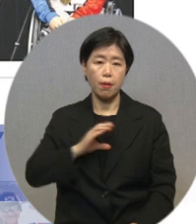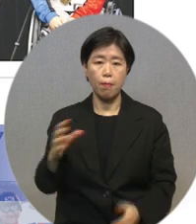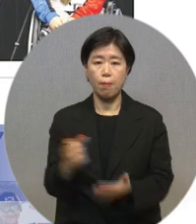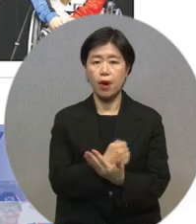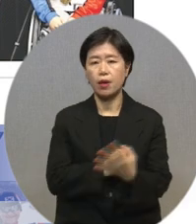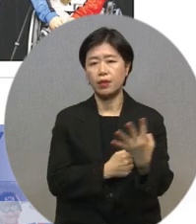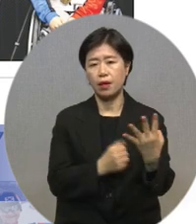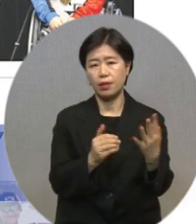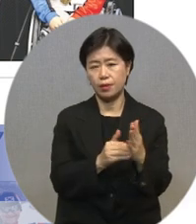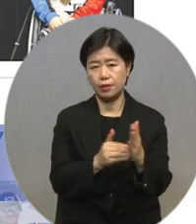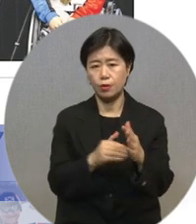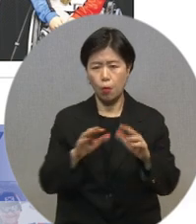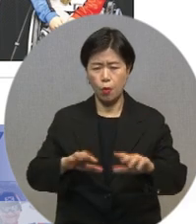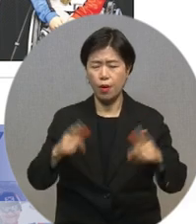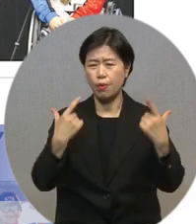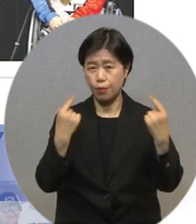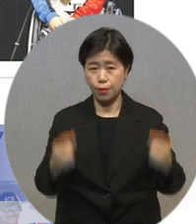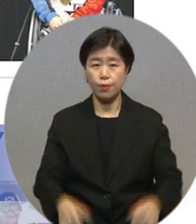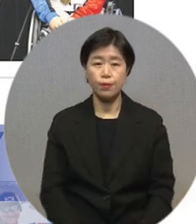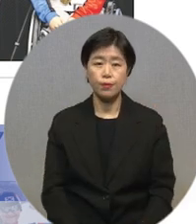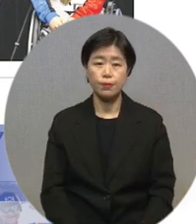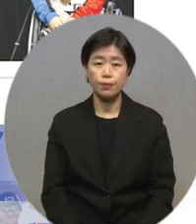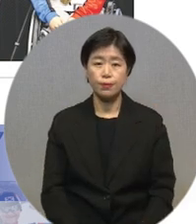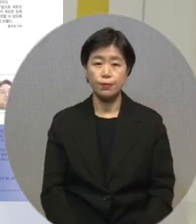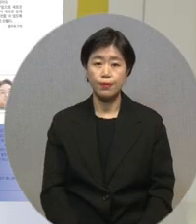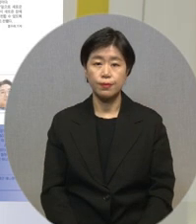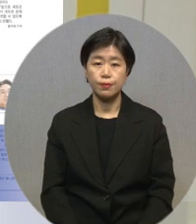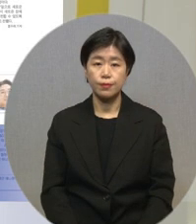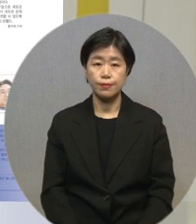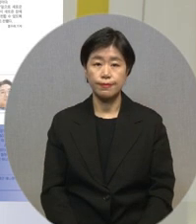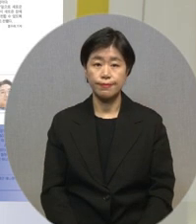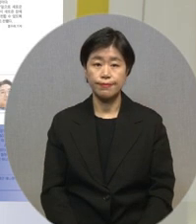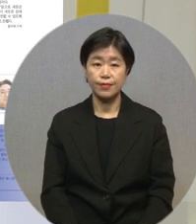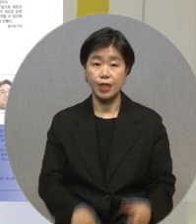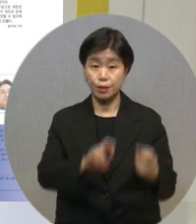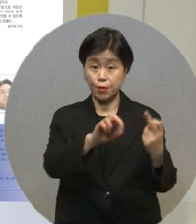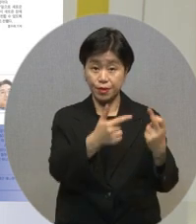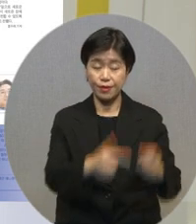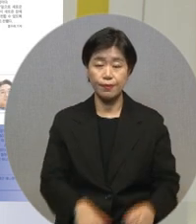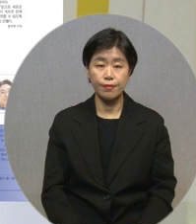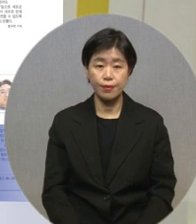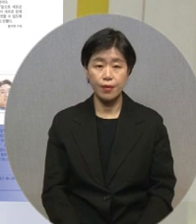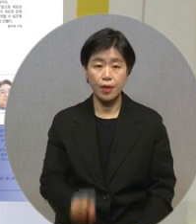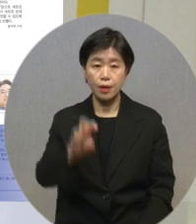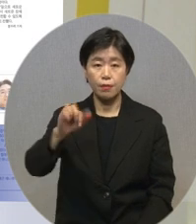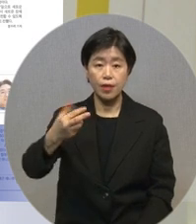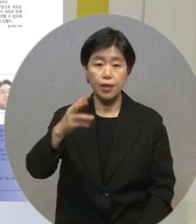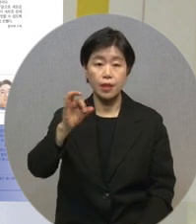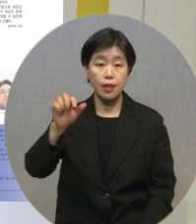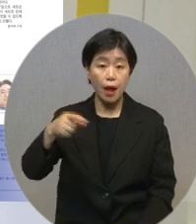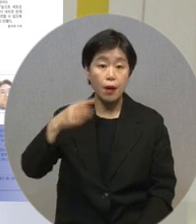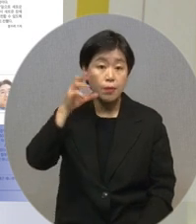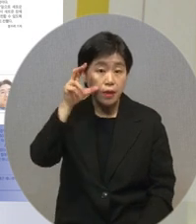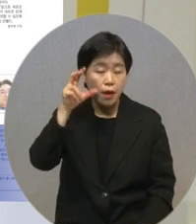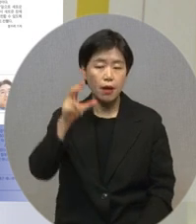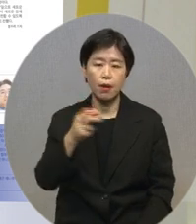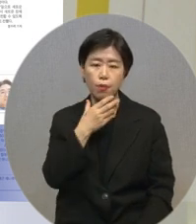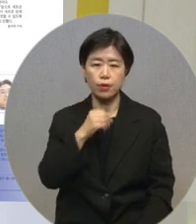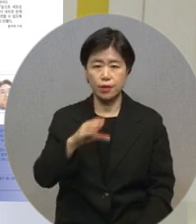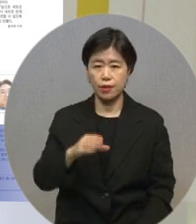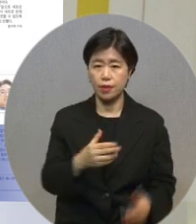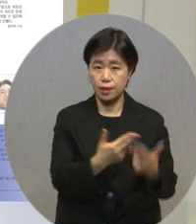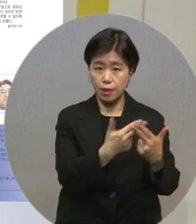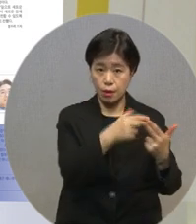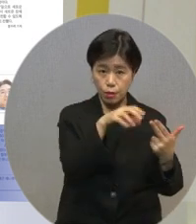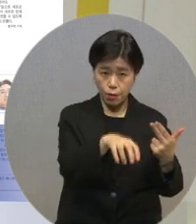역시 을 차지했다고 합니다 12년입니다 밀알 복지재단은 발달 장애인 첼리스트